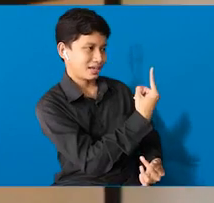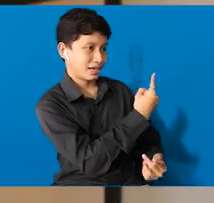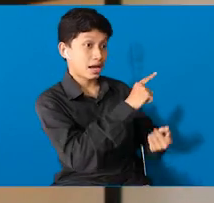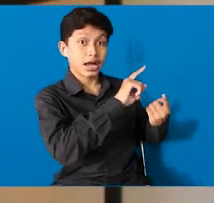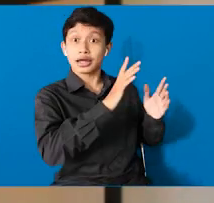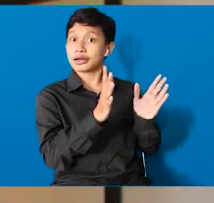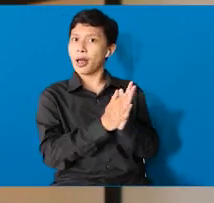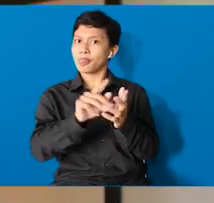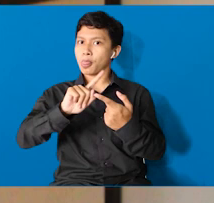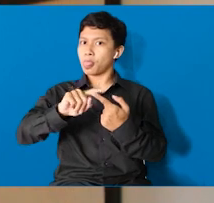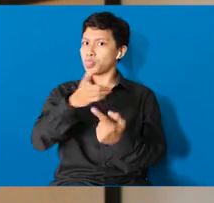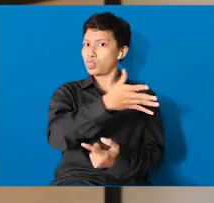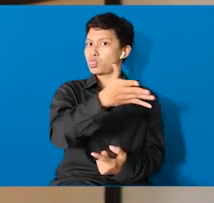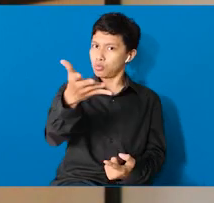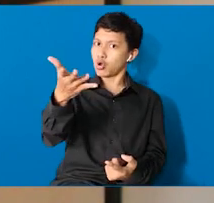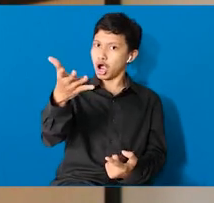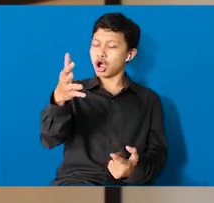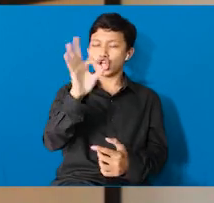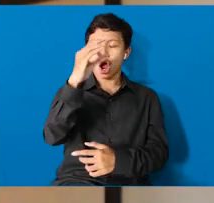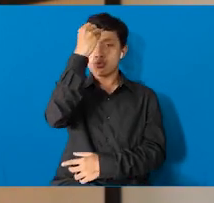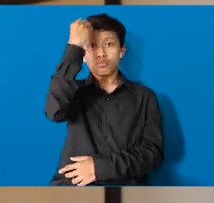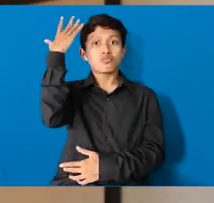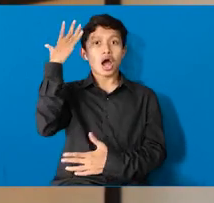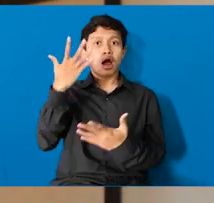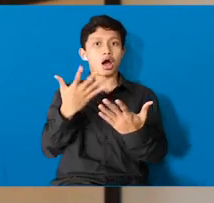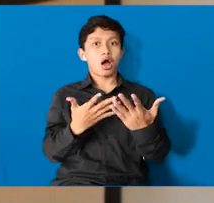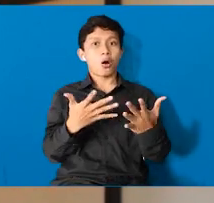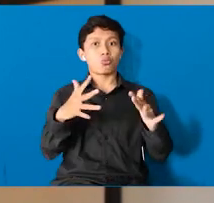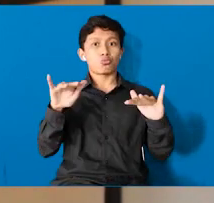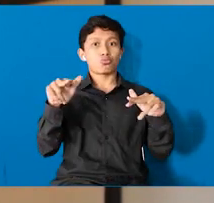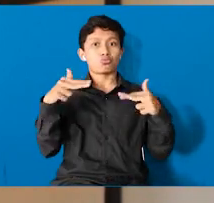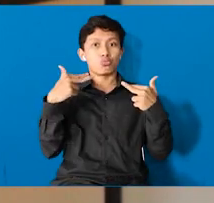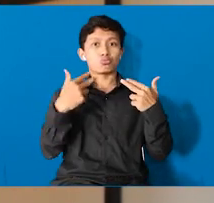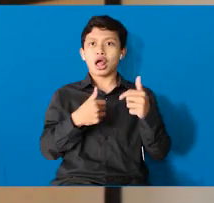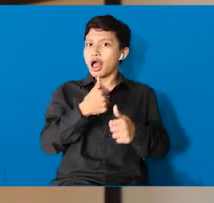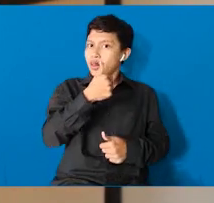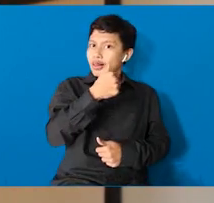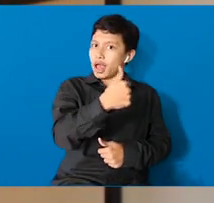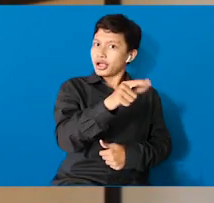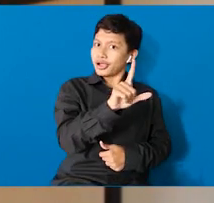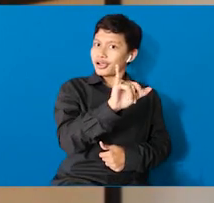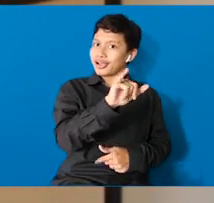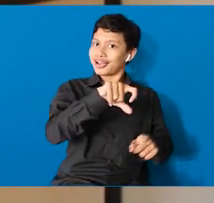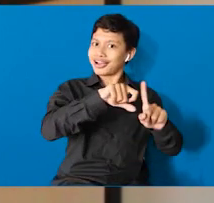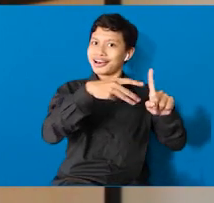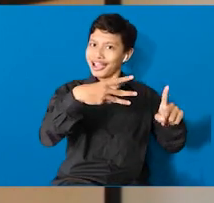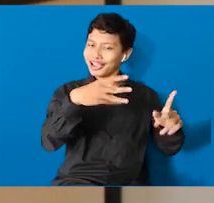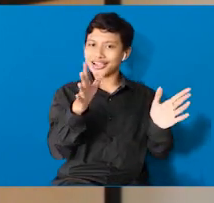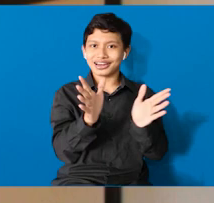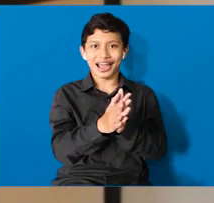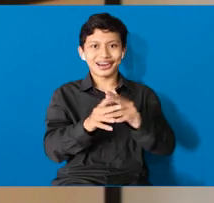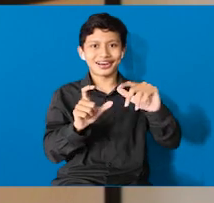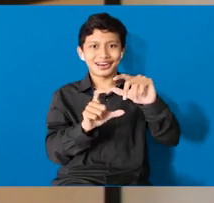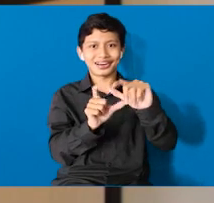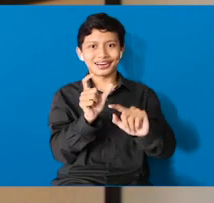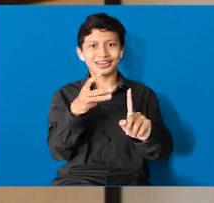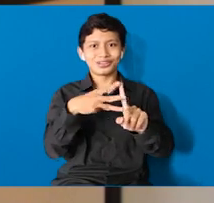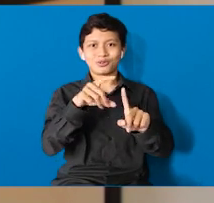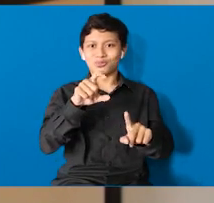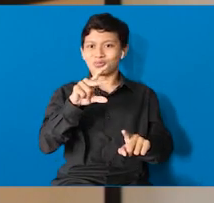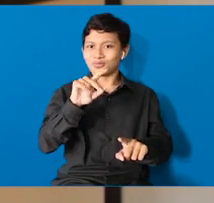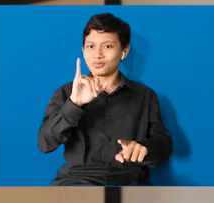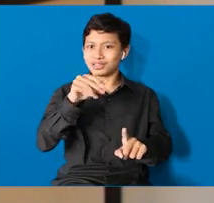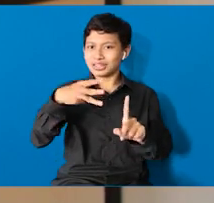Dan teman-teman Sobat Inklusi, jangan lupa untuk selalu like, komen, dan subscribe, juga